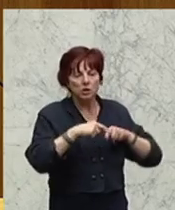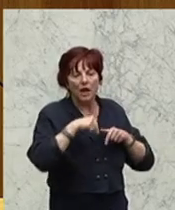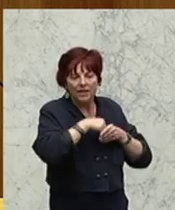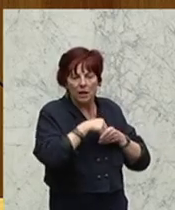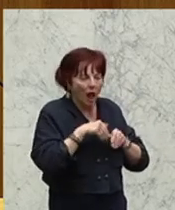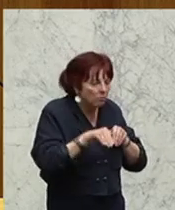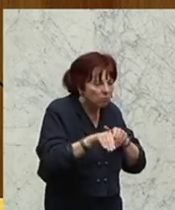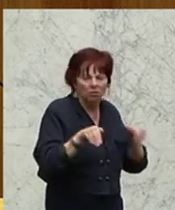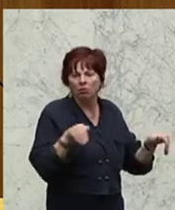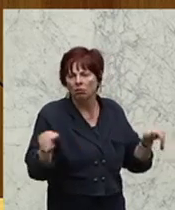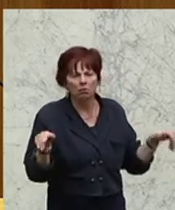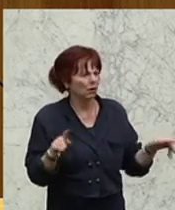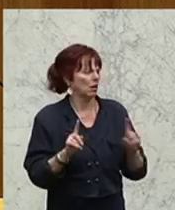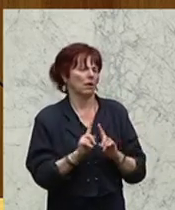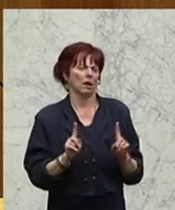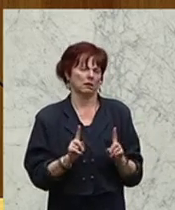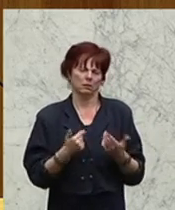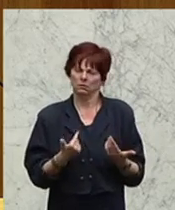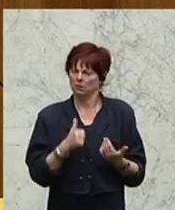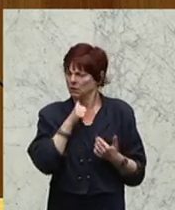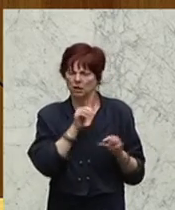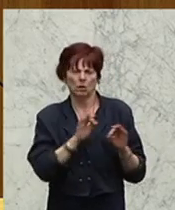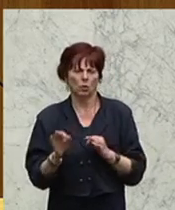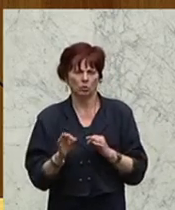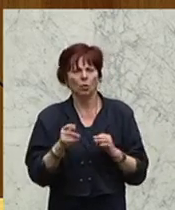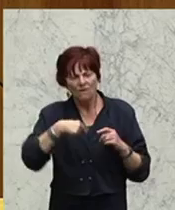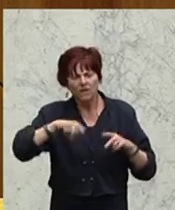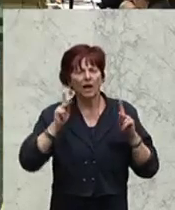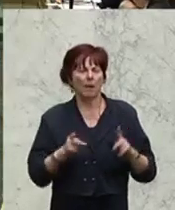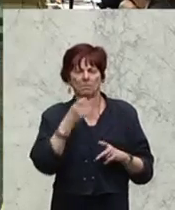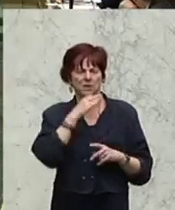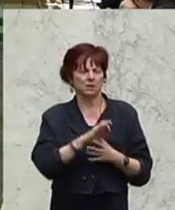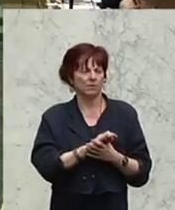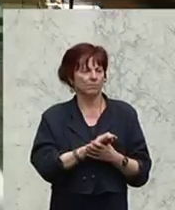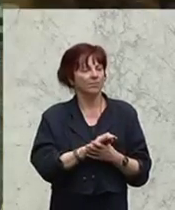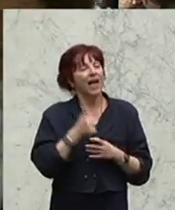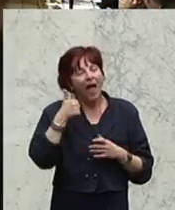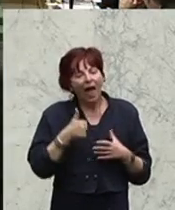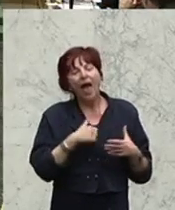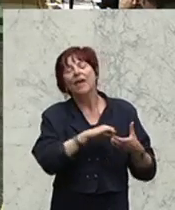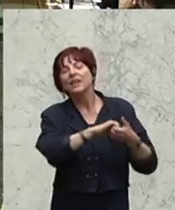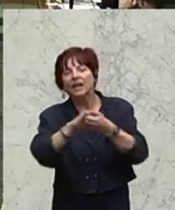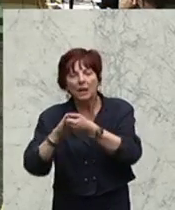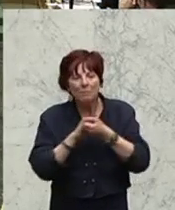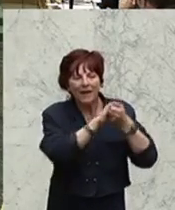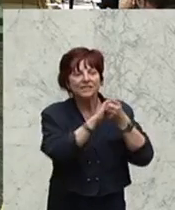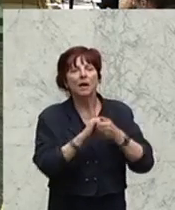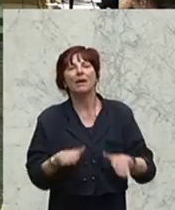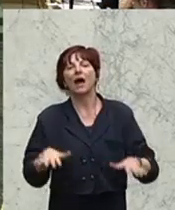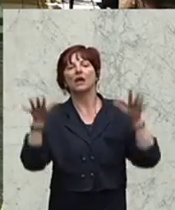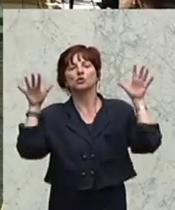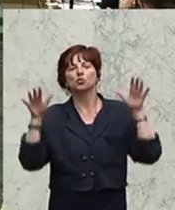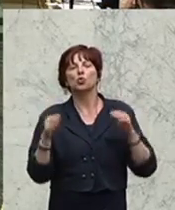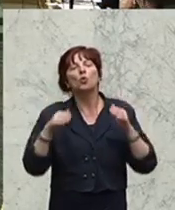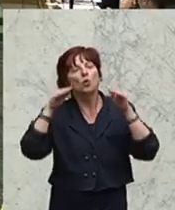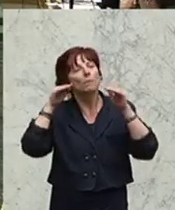herumzuschieben? Das ist doch letztklassig und das können wir doch besser. Ja, eine gemeinsame Asylbehörde in Europa. Wir sind